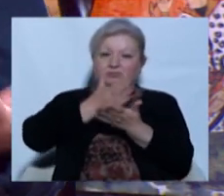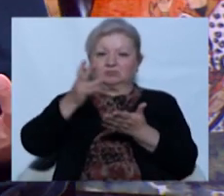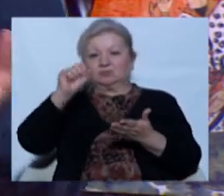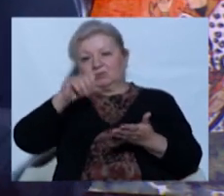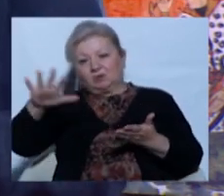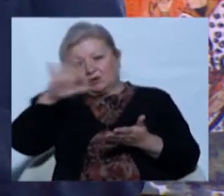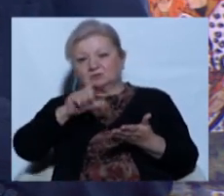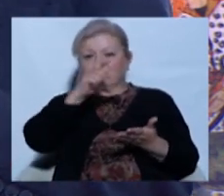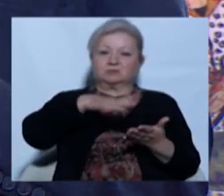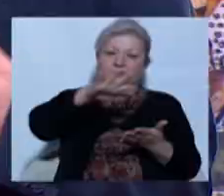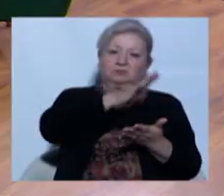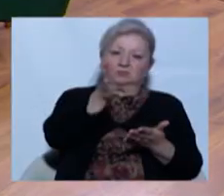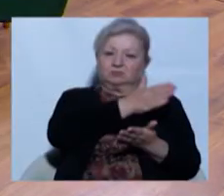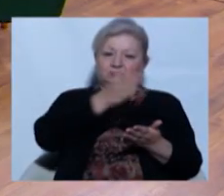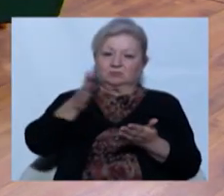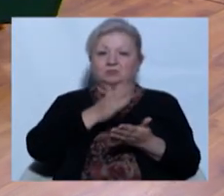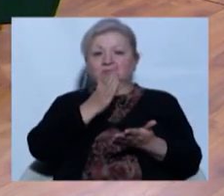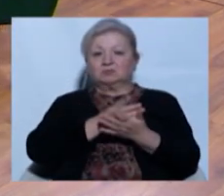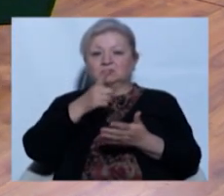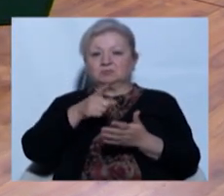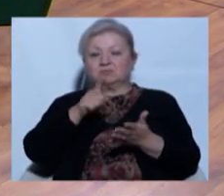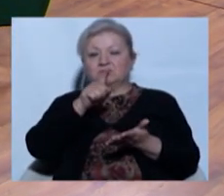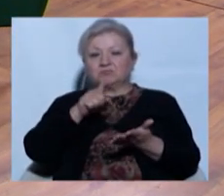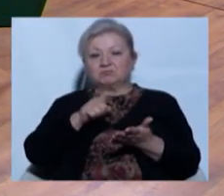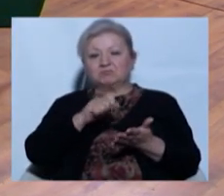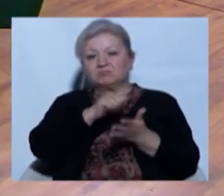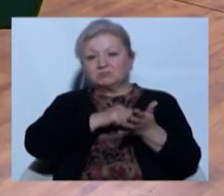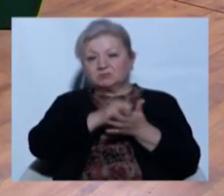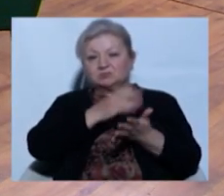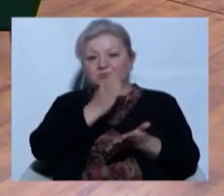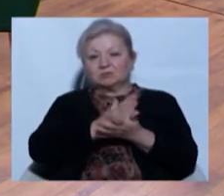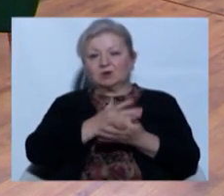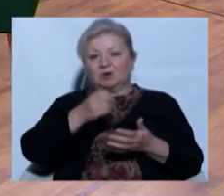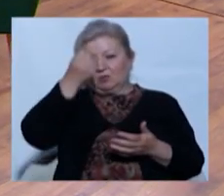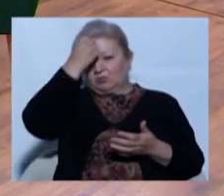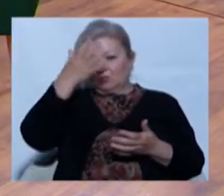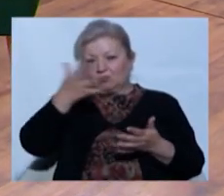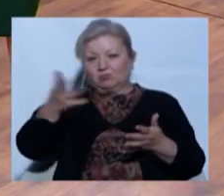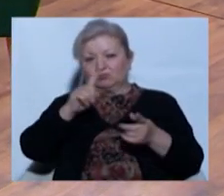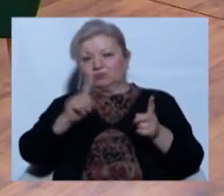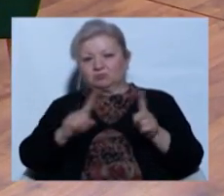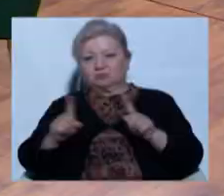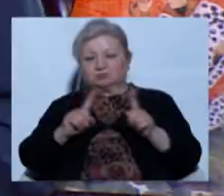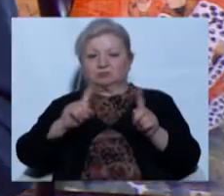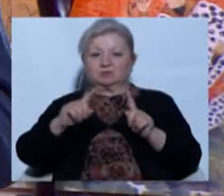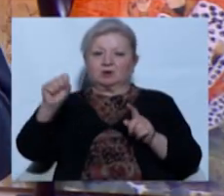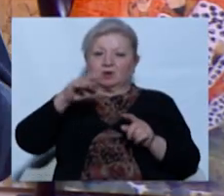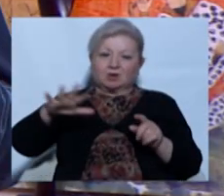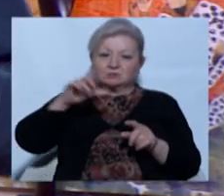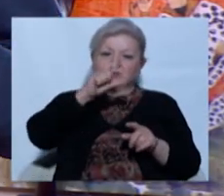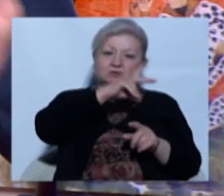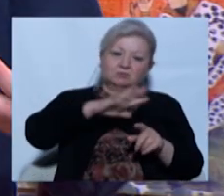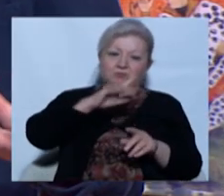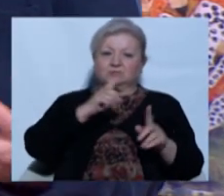ამის მიზეზი ძირითადად არის კულტურული სხვაობები. ანუ საზოგადო ხალხს შორის, აი ევროპელ ხალხსა და აზიელ ხალხს შორის არის ძალიან